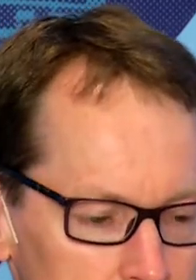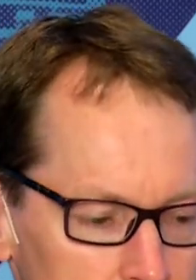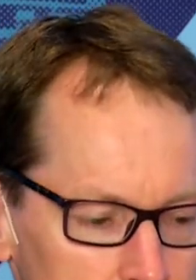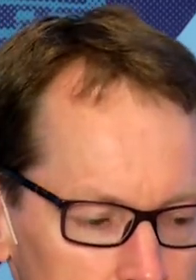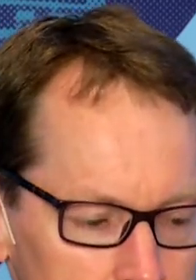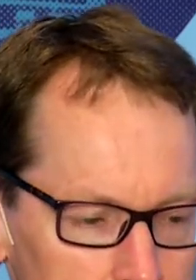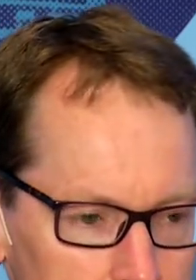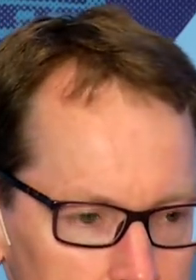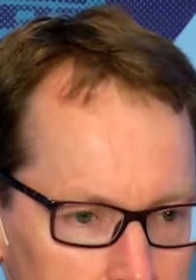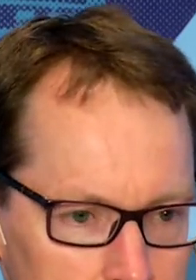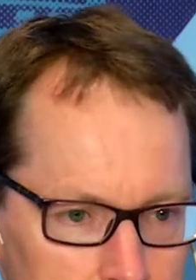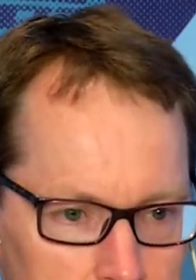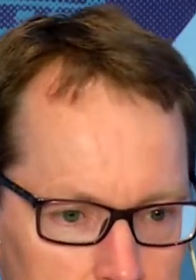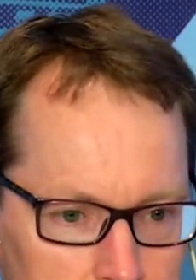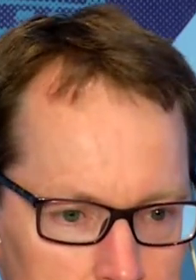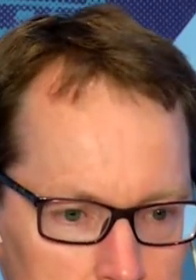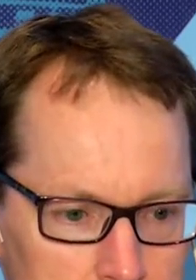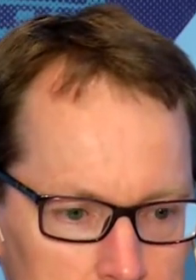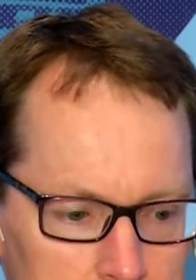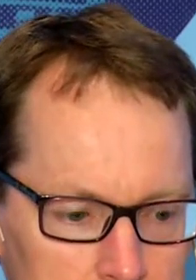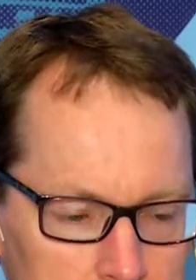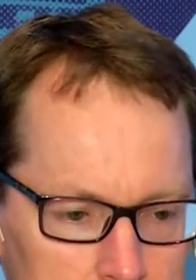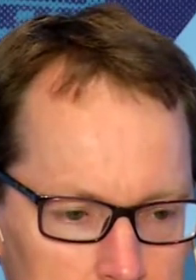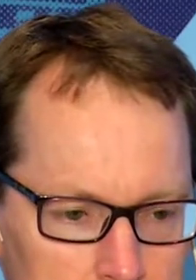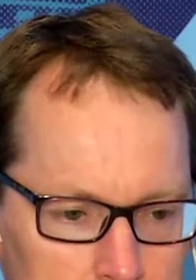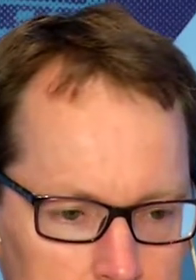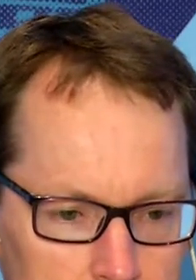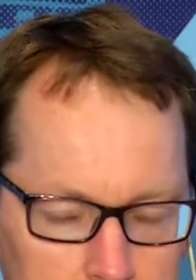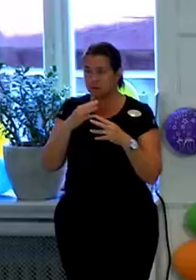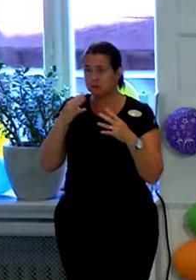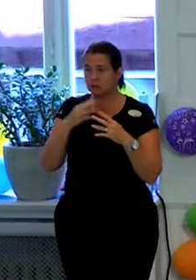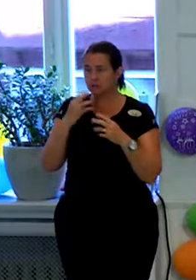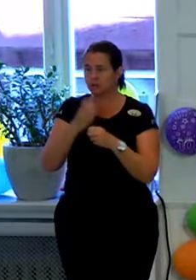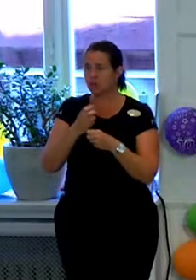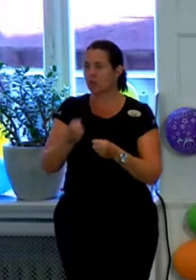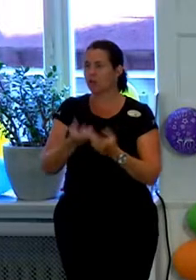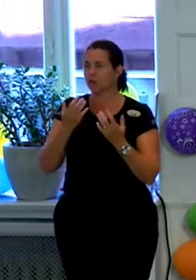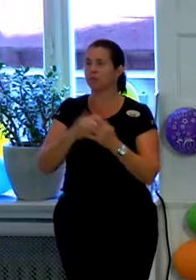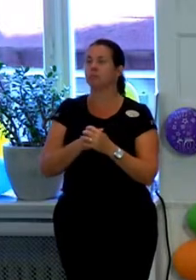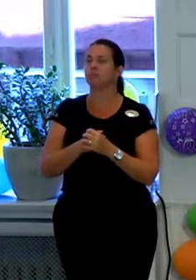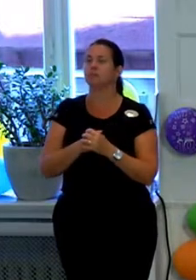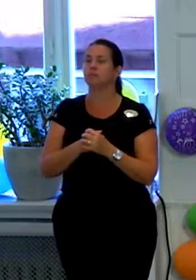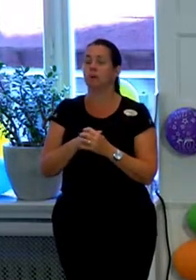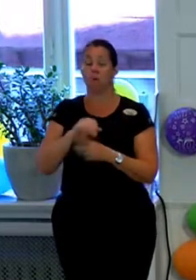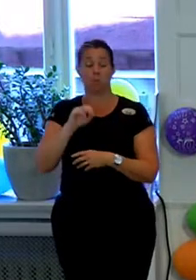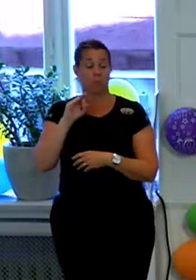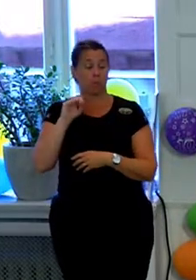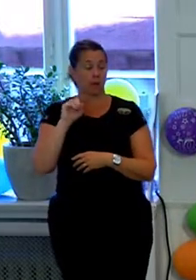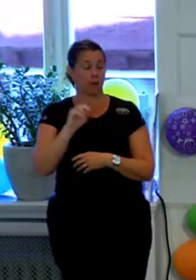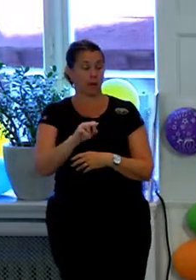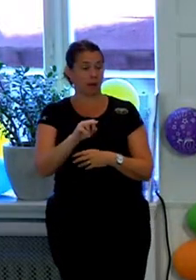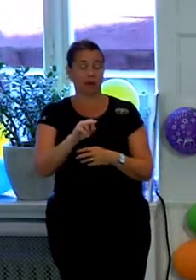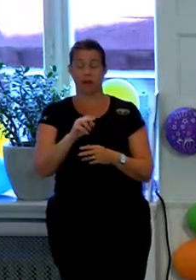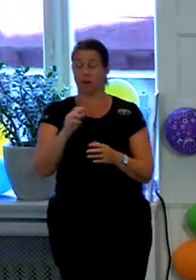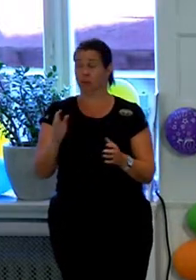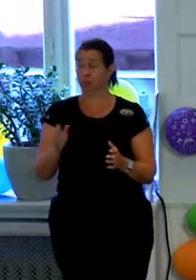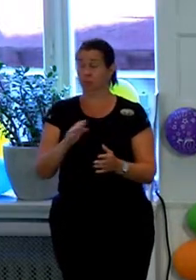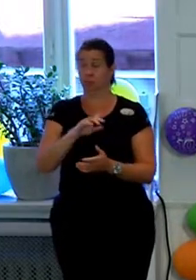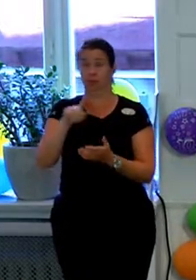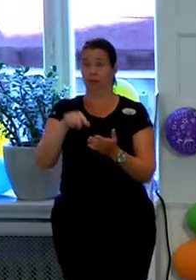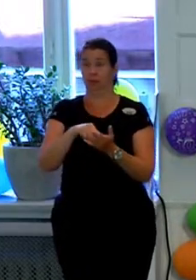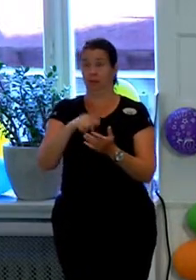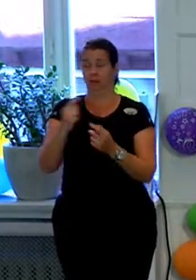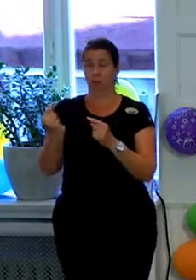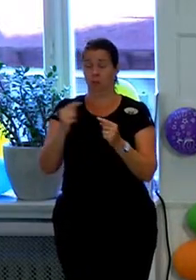Kommer ju Lund och vi och gnugga samman de här frågeställningarna tätt. Och Per, mitt i allt detta så pratar vi höghastighetsjärnväg och det